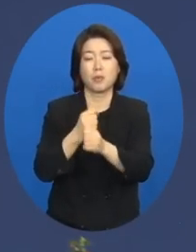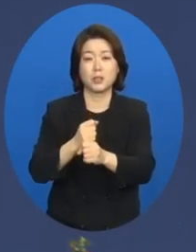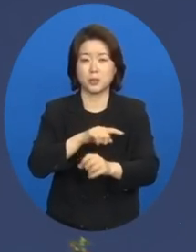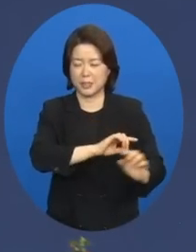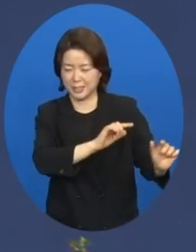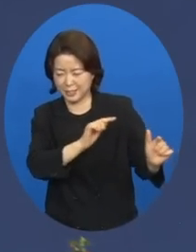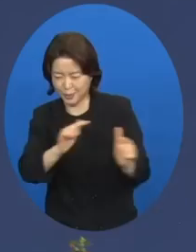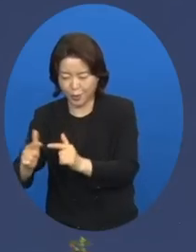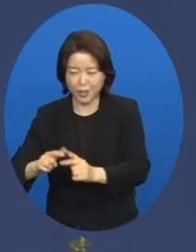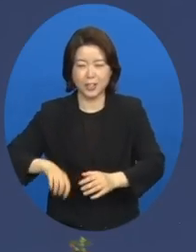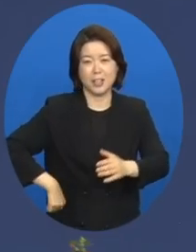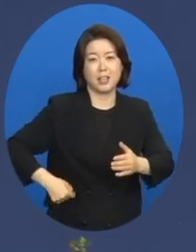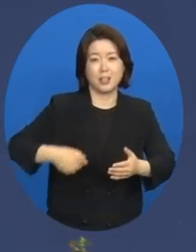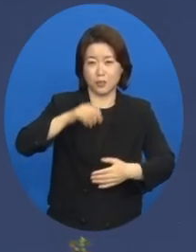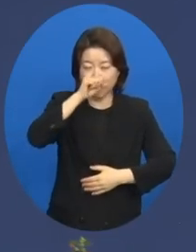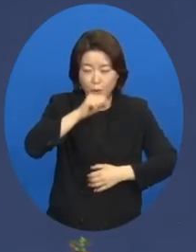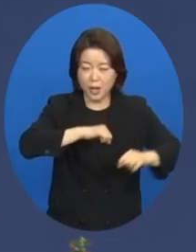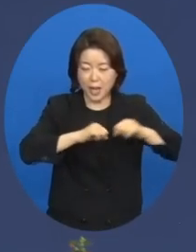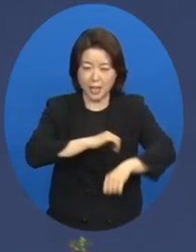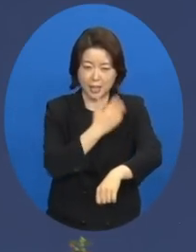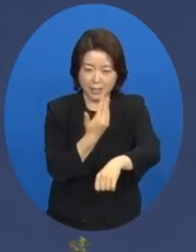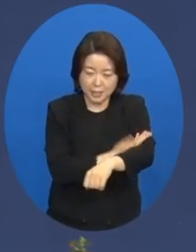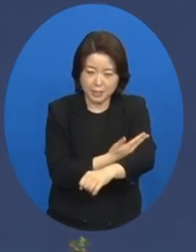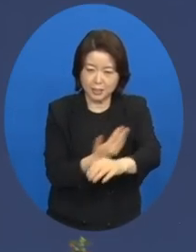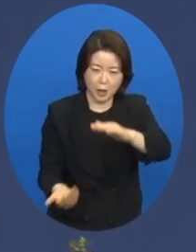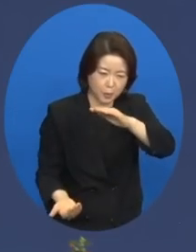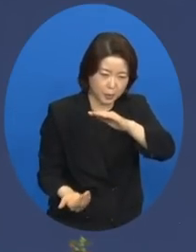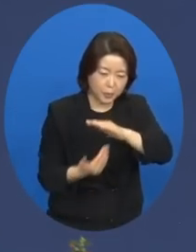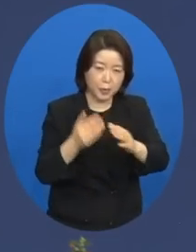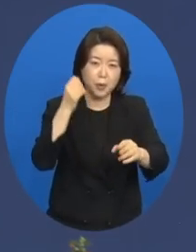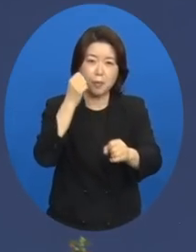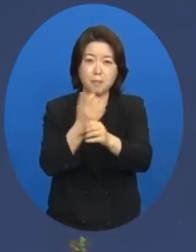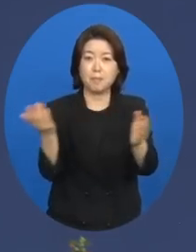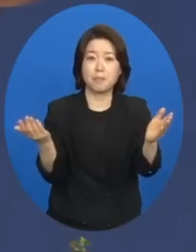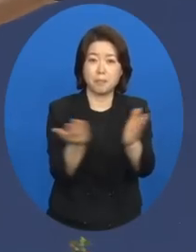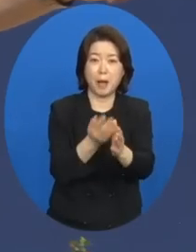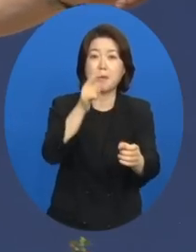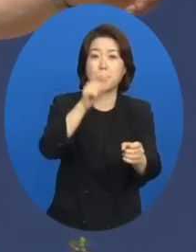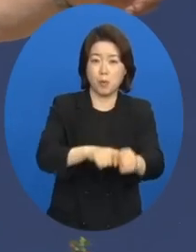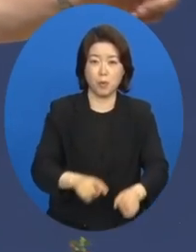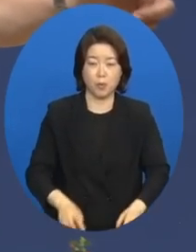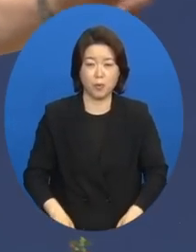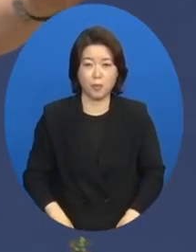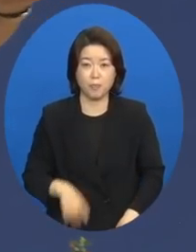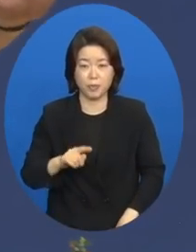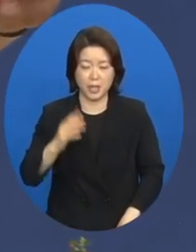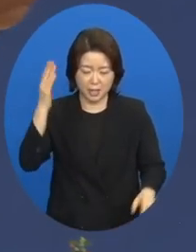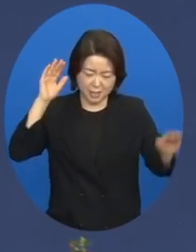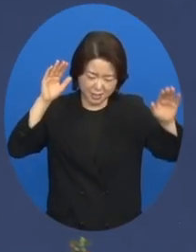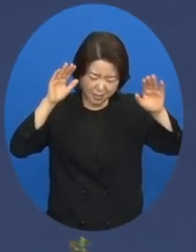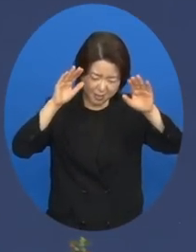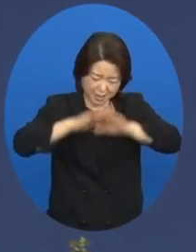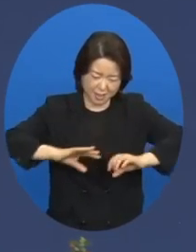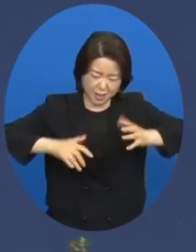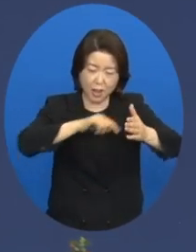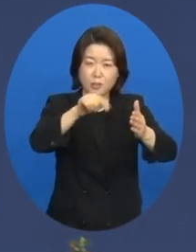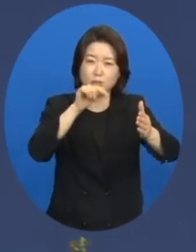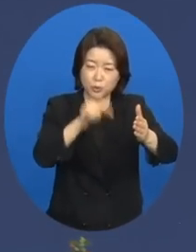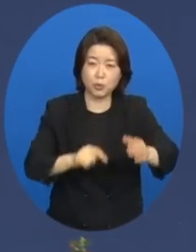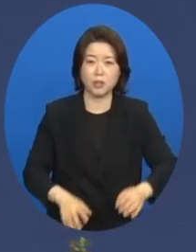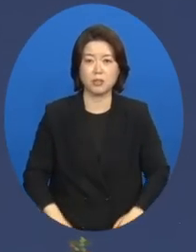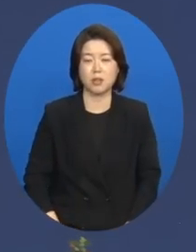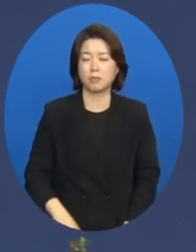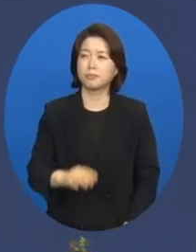모든 선한 일을 행할 능력을 갖추게 하려 함이라. 이 혼돈한 세상 흑막 흑암의 한복판에서